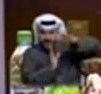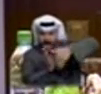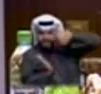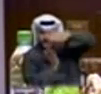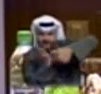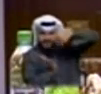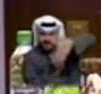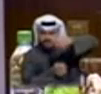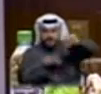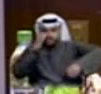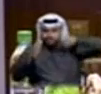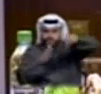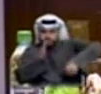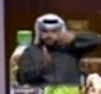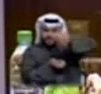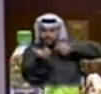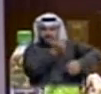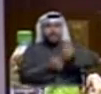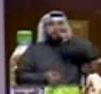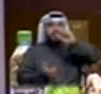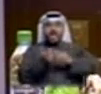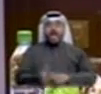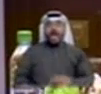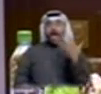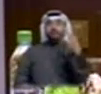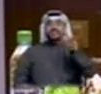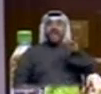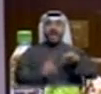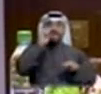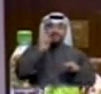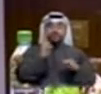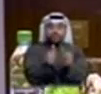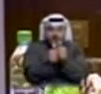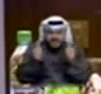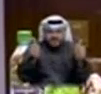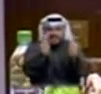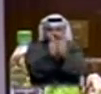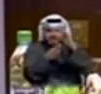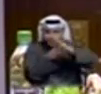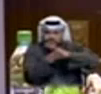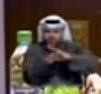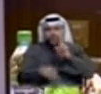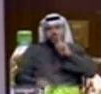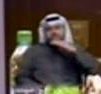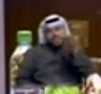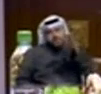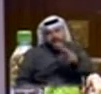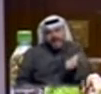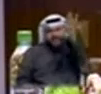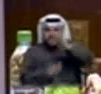9500 بئر، وتكفل برعاية 15,000 يتيم،